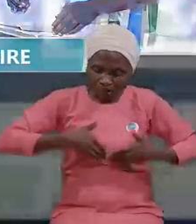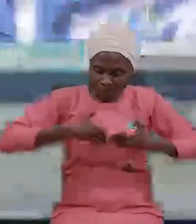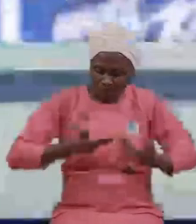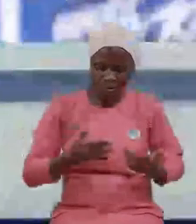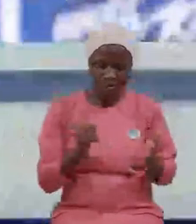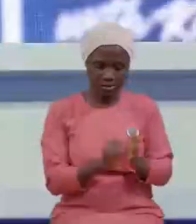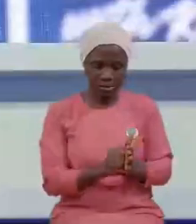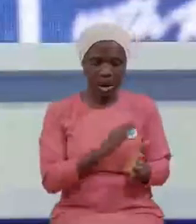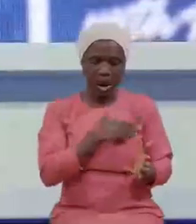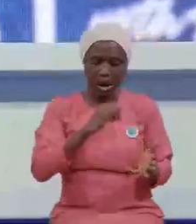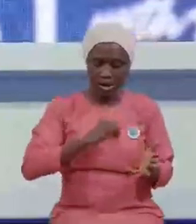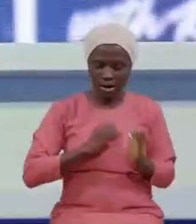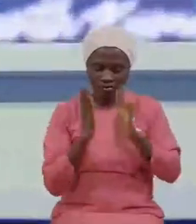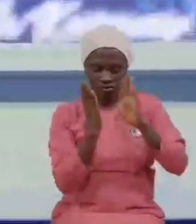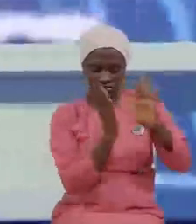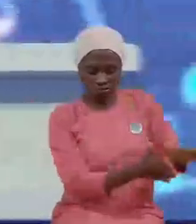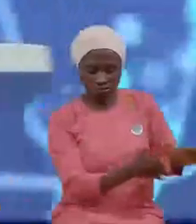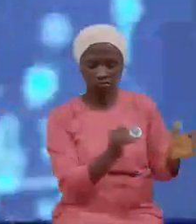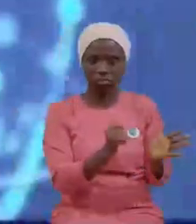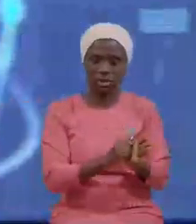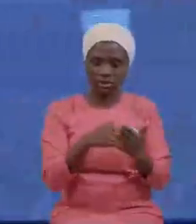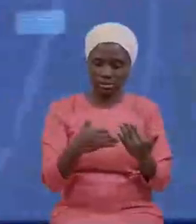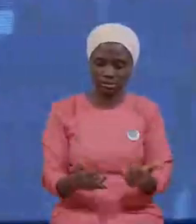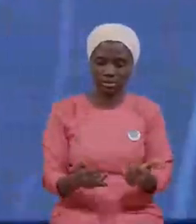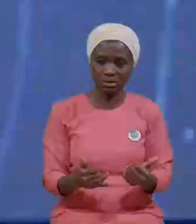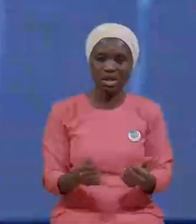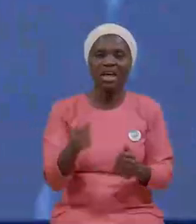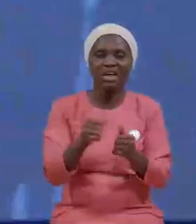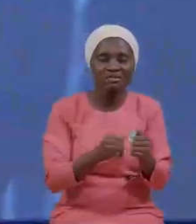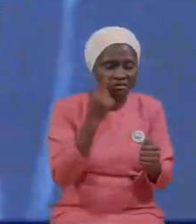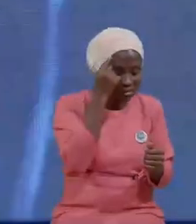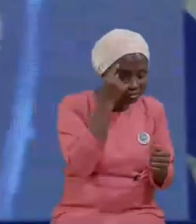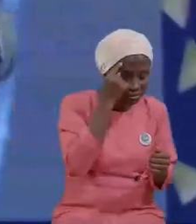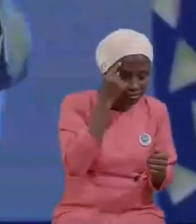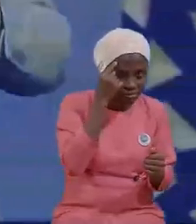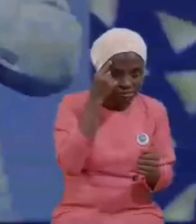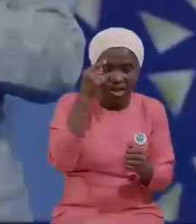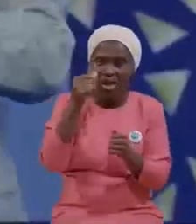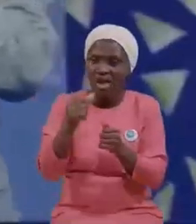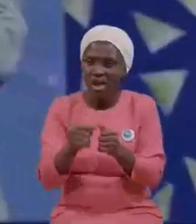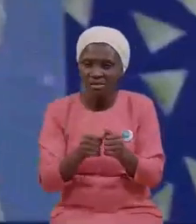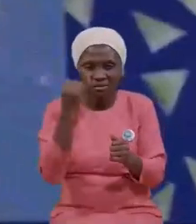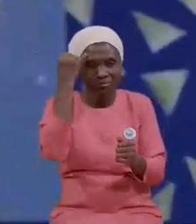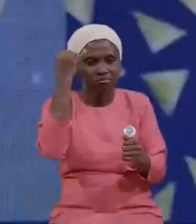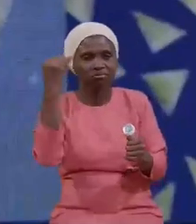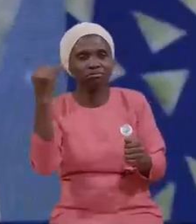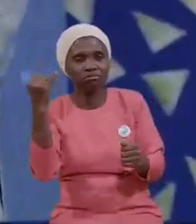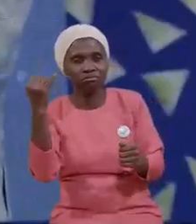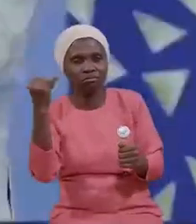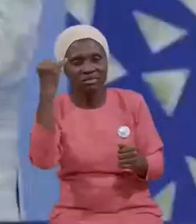j'abandonne cela, toute pensée, toute imagination, toute